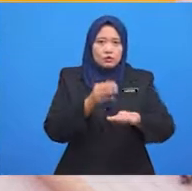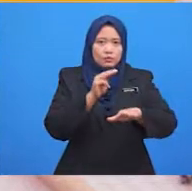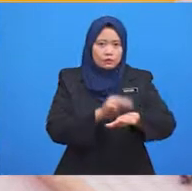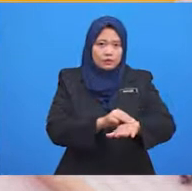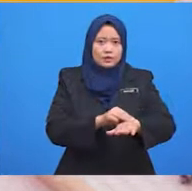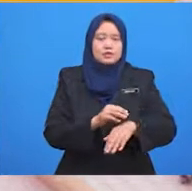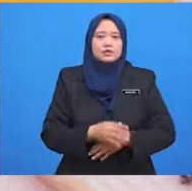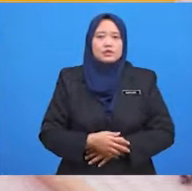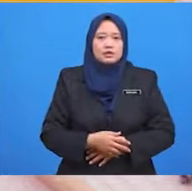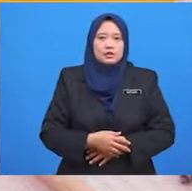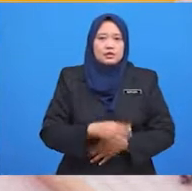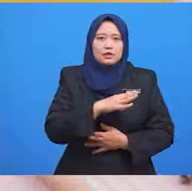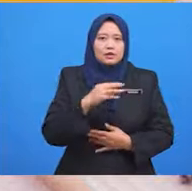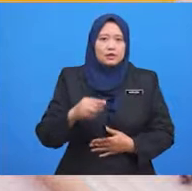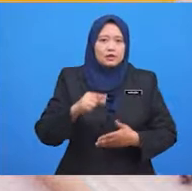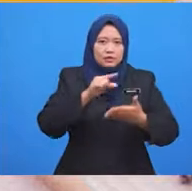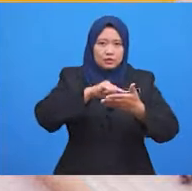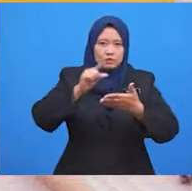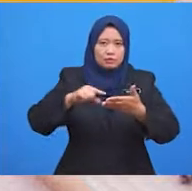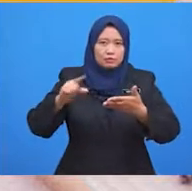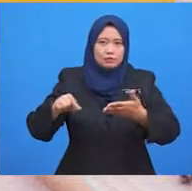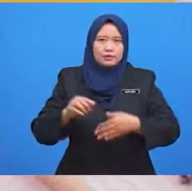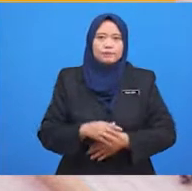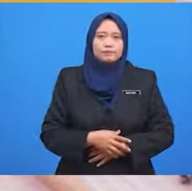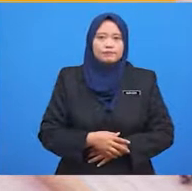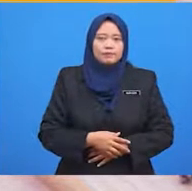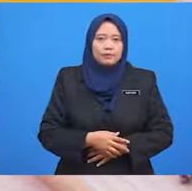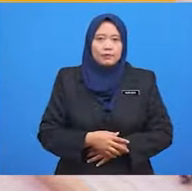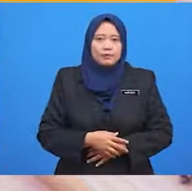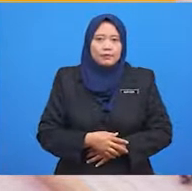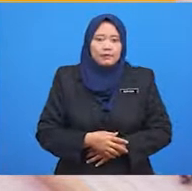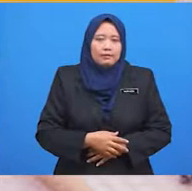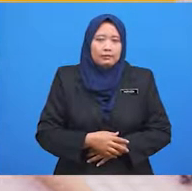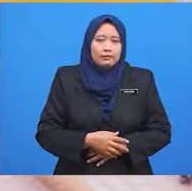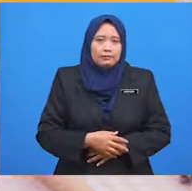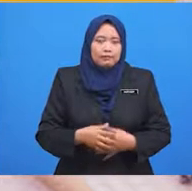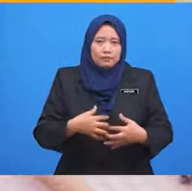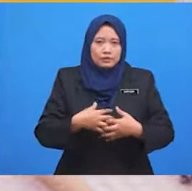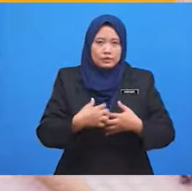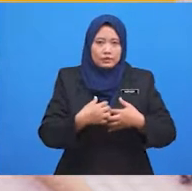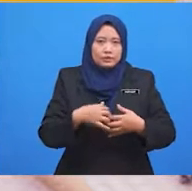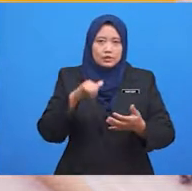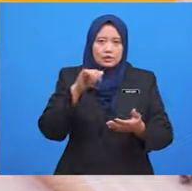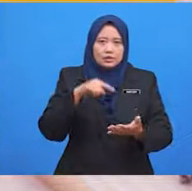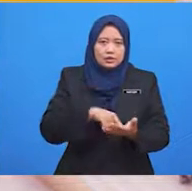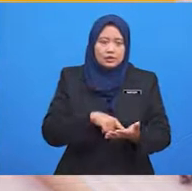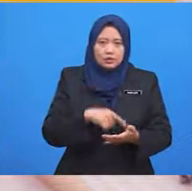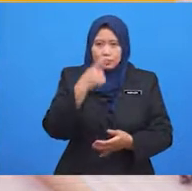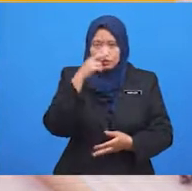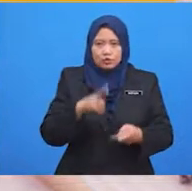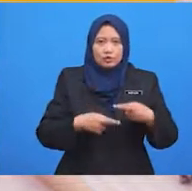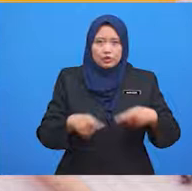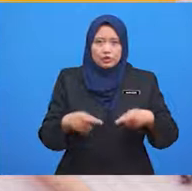untuk menjalankan rawatan mikrolifting. Mesin mikrokaren menyediakan rawatan seperti